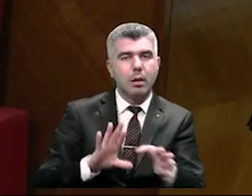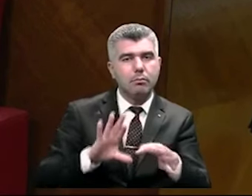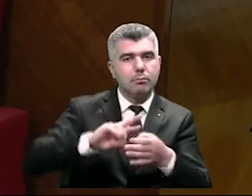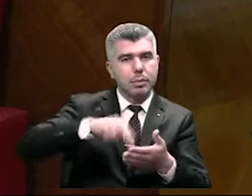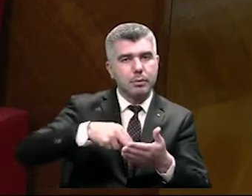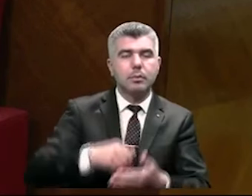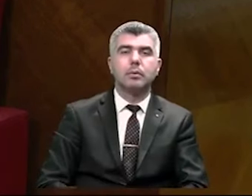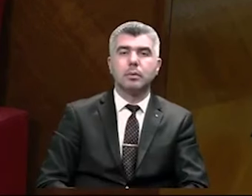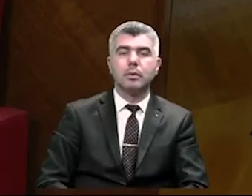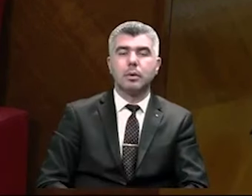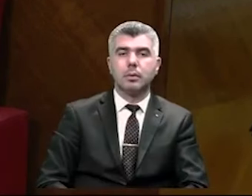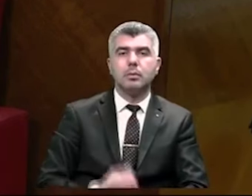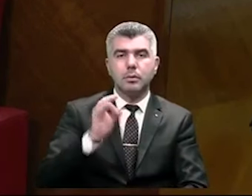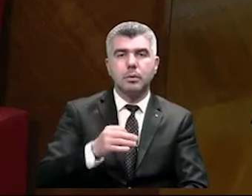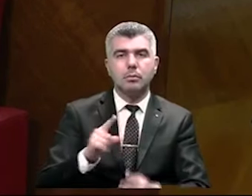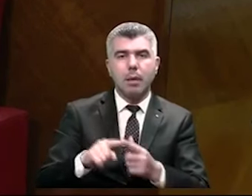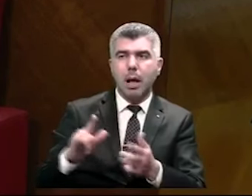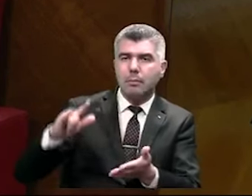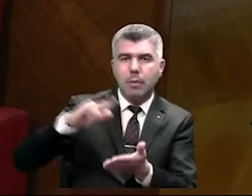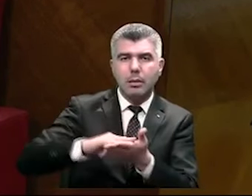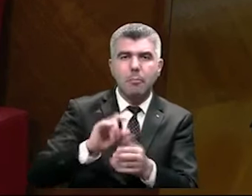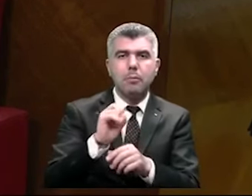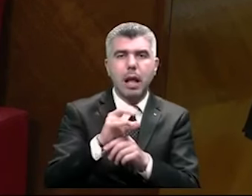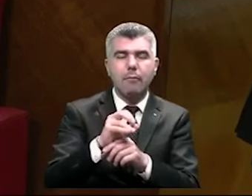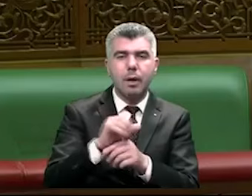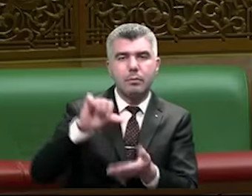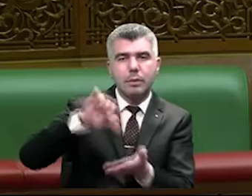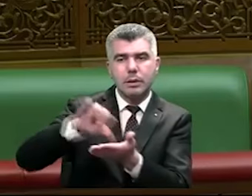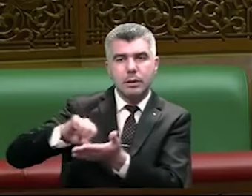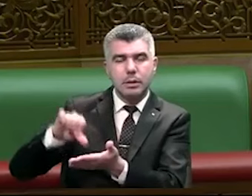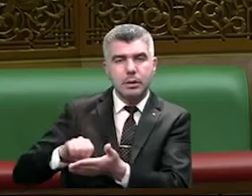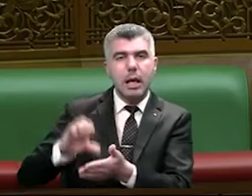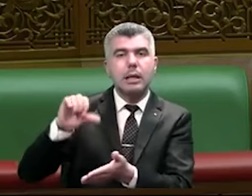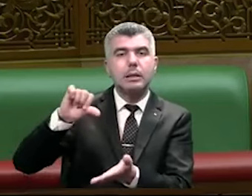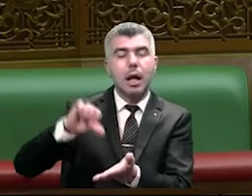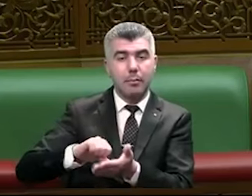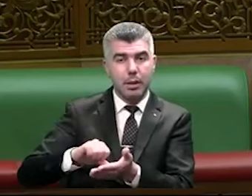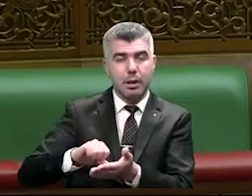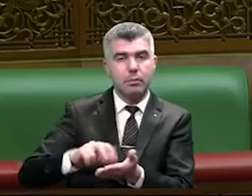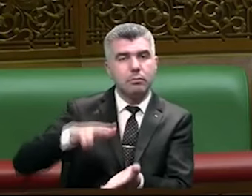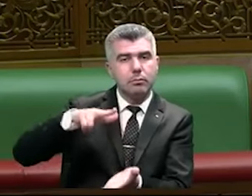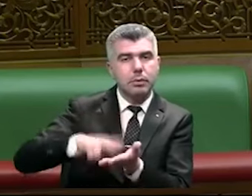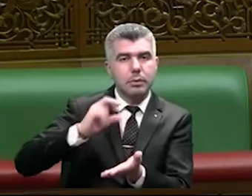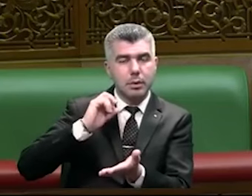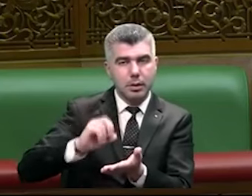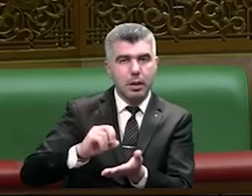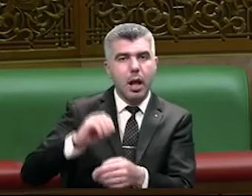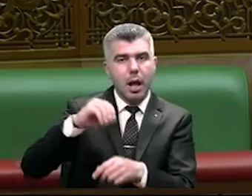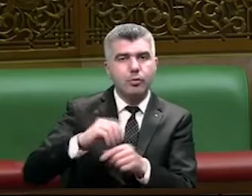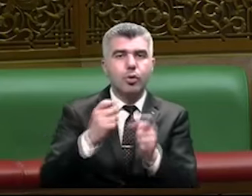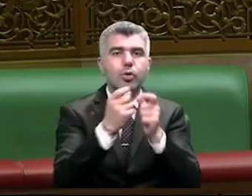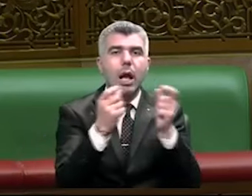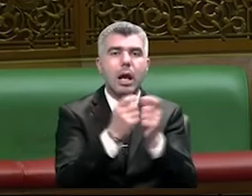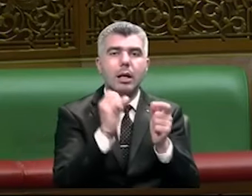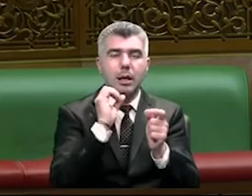باش نواصل التعزيز ديال الاتصال الجوي الداخلي بخطوط غير ممركز على الدار البيضاء رخصنا لشركه دوليه